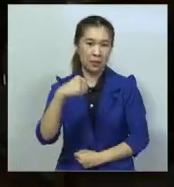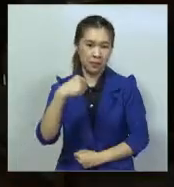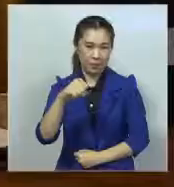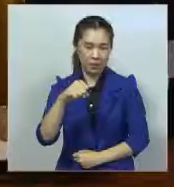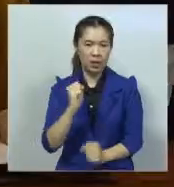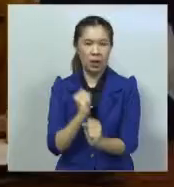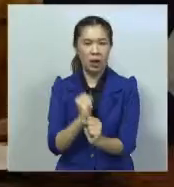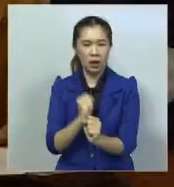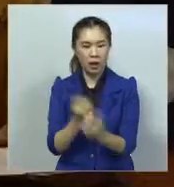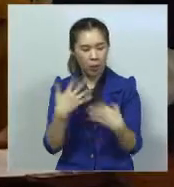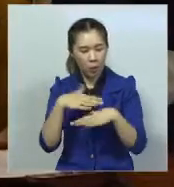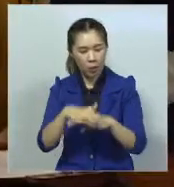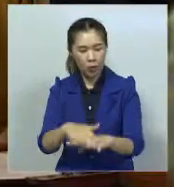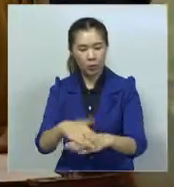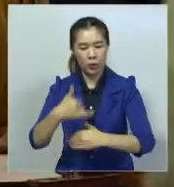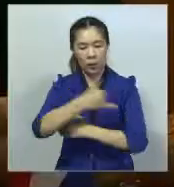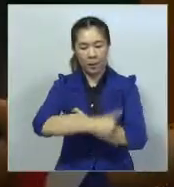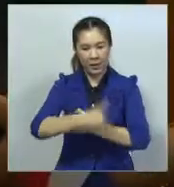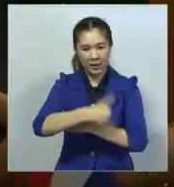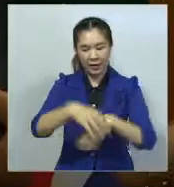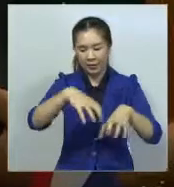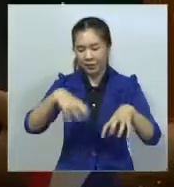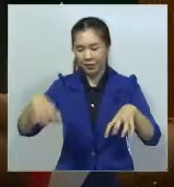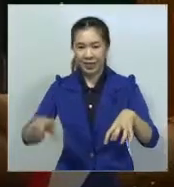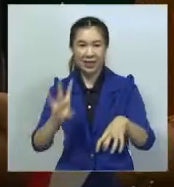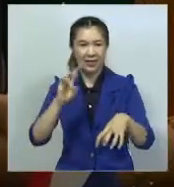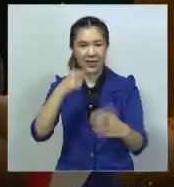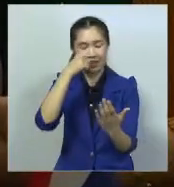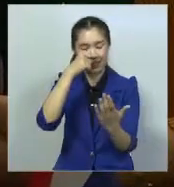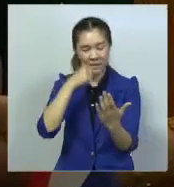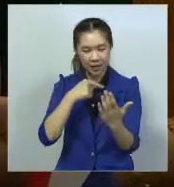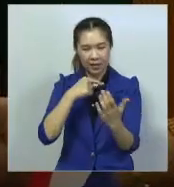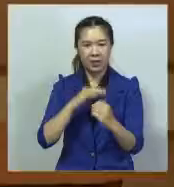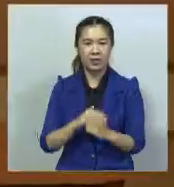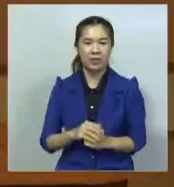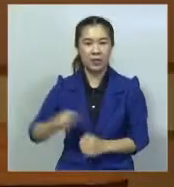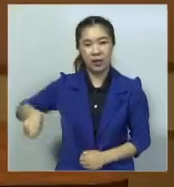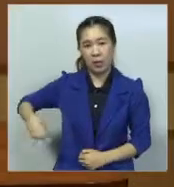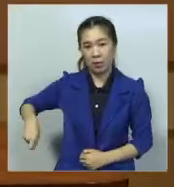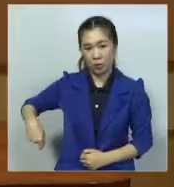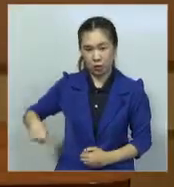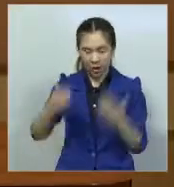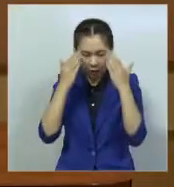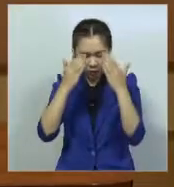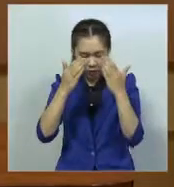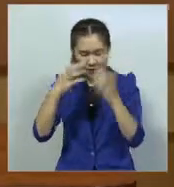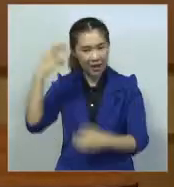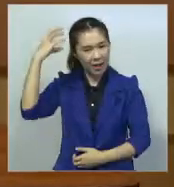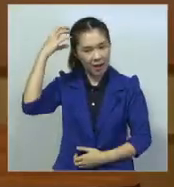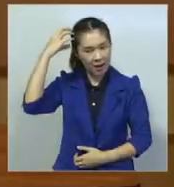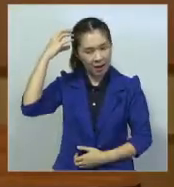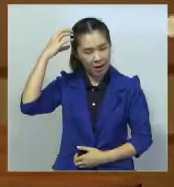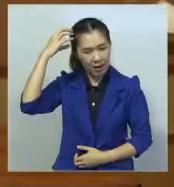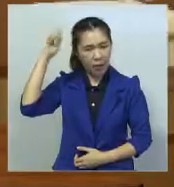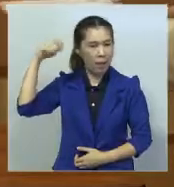ร่วมกันในพื้นที่7ประเทศด้วยกันไม่ว่าจะเป็นประเทศไทยกัมพูชาอินโดนีเซียลาวเมียน